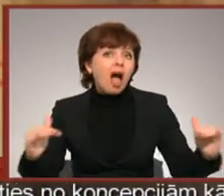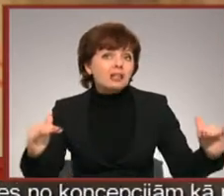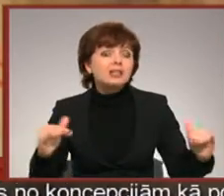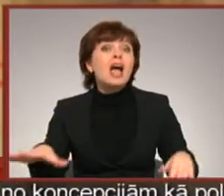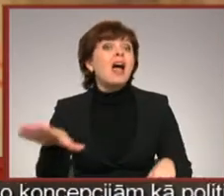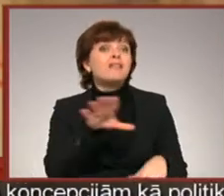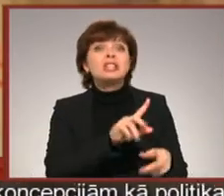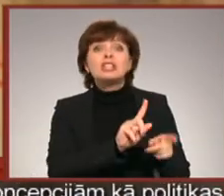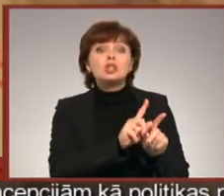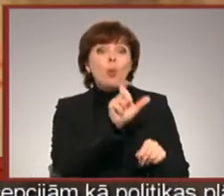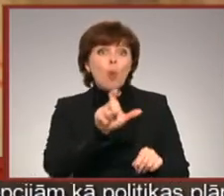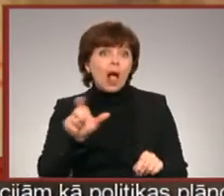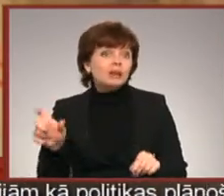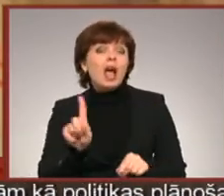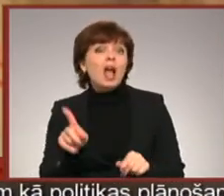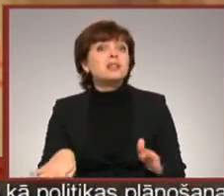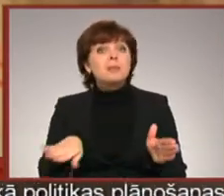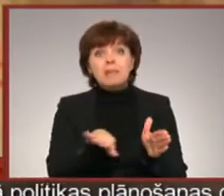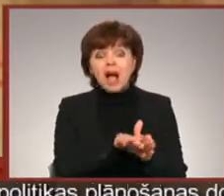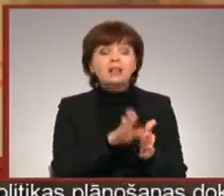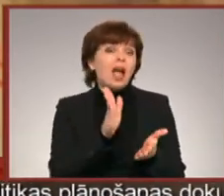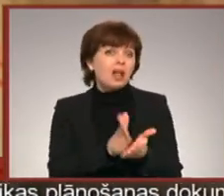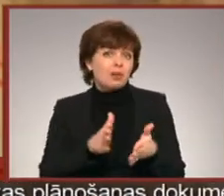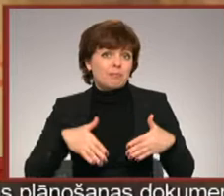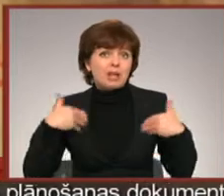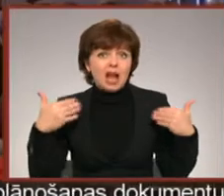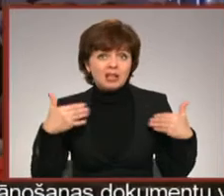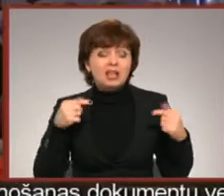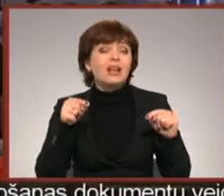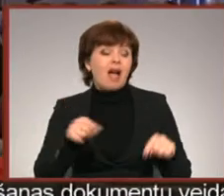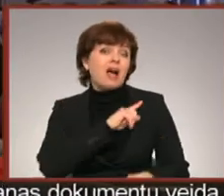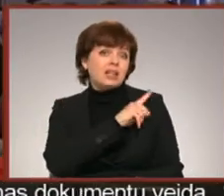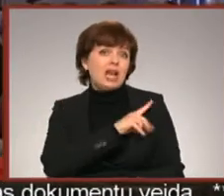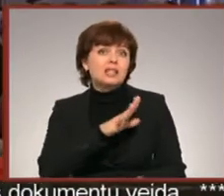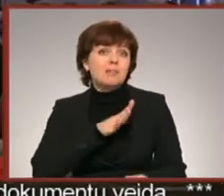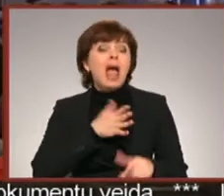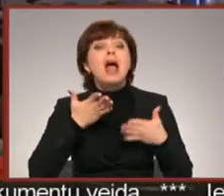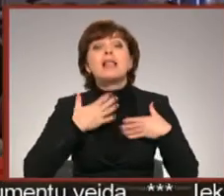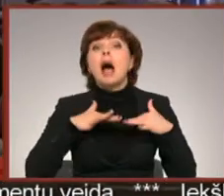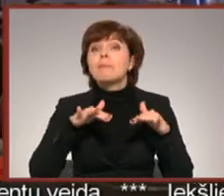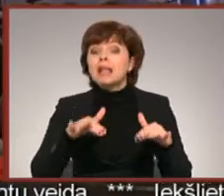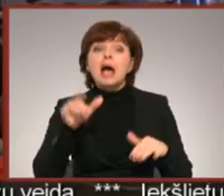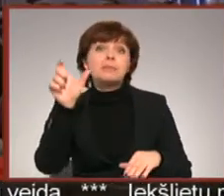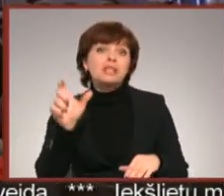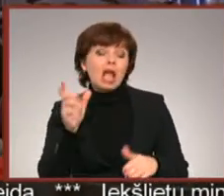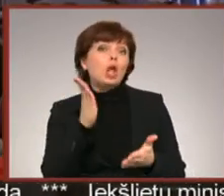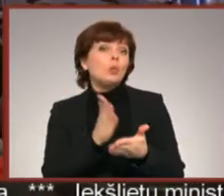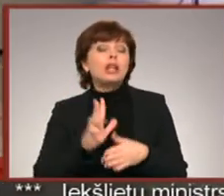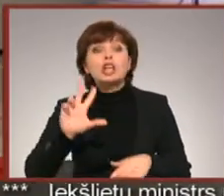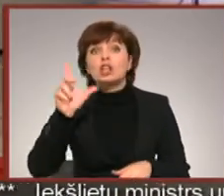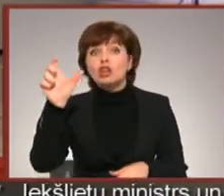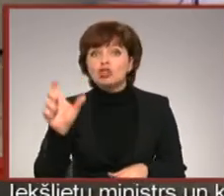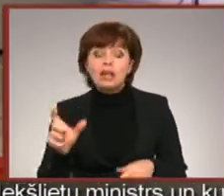skolotāji, kas šodien šeit piedalījās, ir priecīgi par to, ka tāda iespēja bija. Labdarības nedēļa Valmierā notiek jau 3. Reizi.